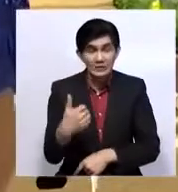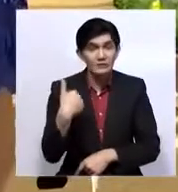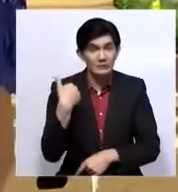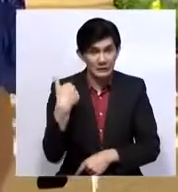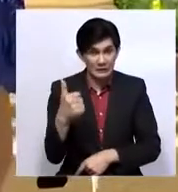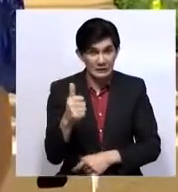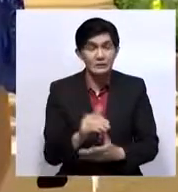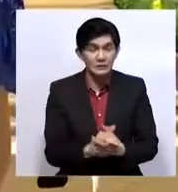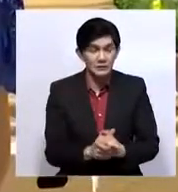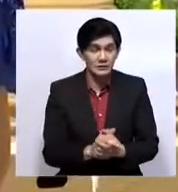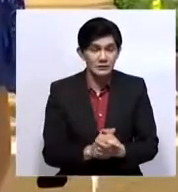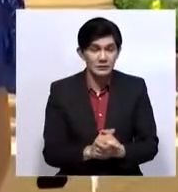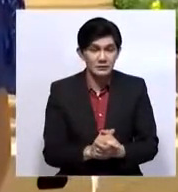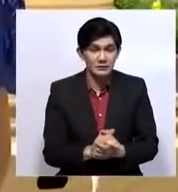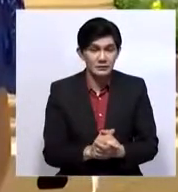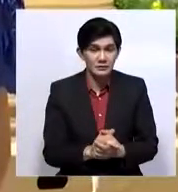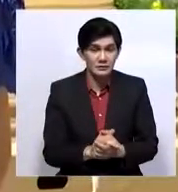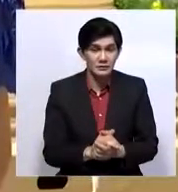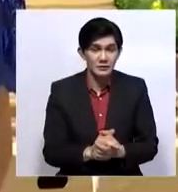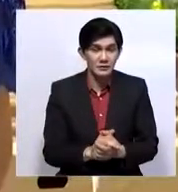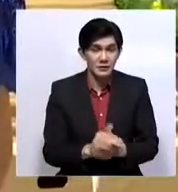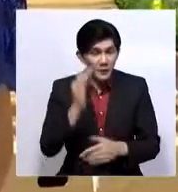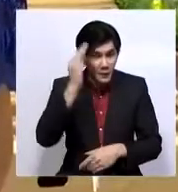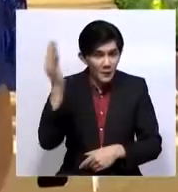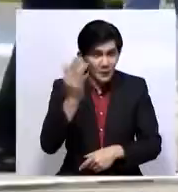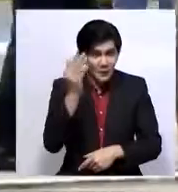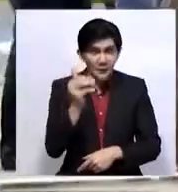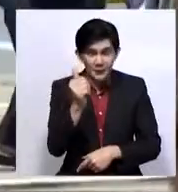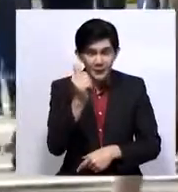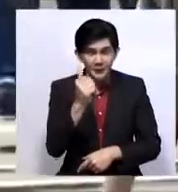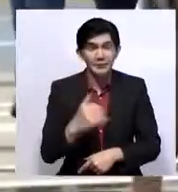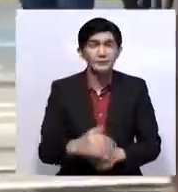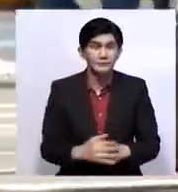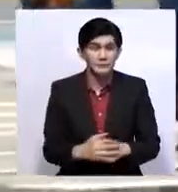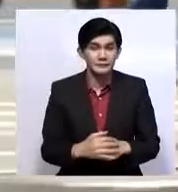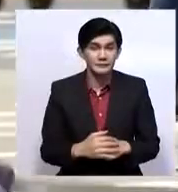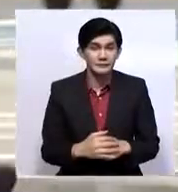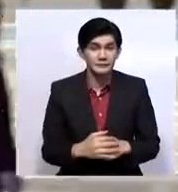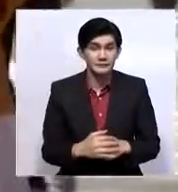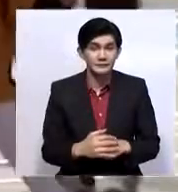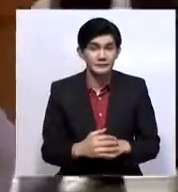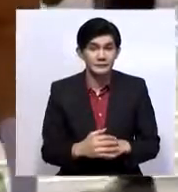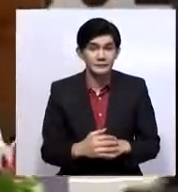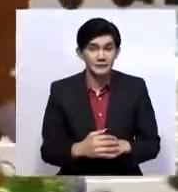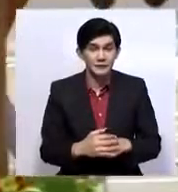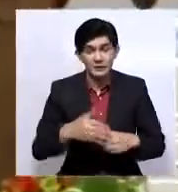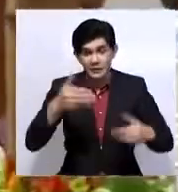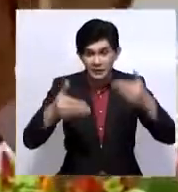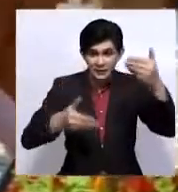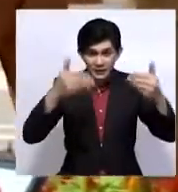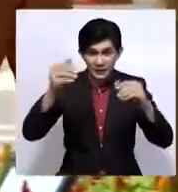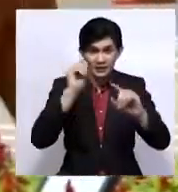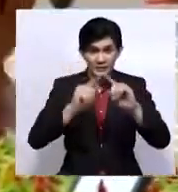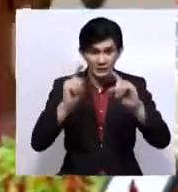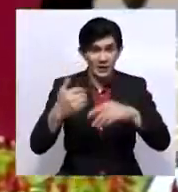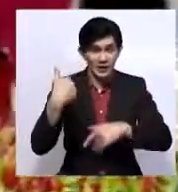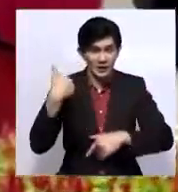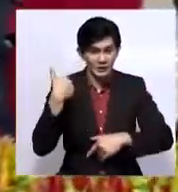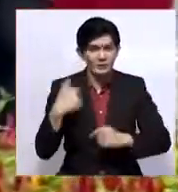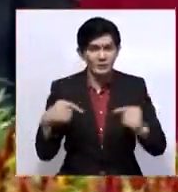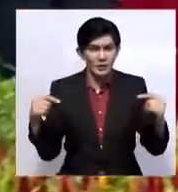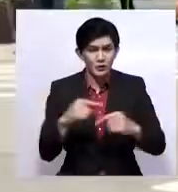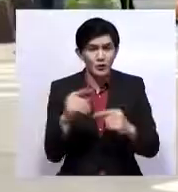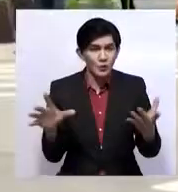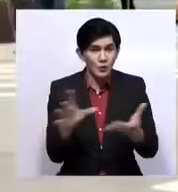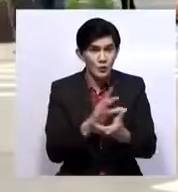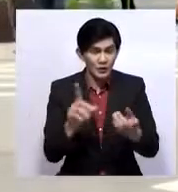ค่ะนะคะและก็อากาศสดชื่นด้วยค่ะ ภายในงานยังมีกิจกรรมมากมายที่แสดงถึงการสืบสาน